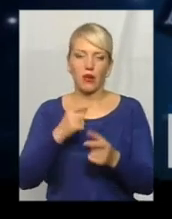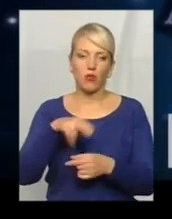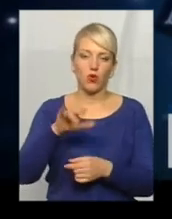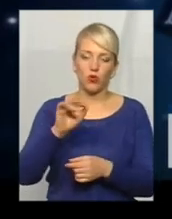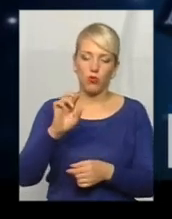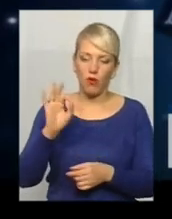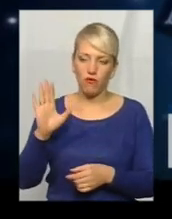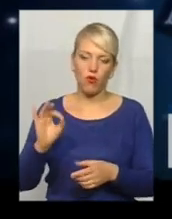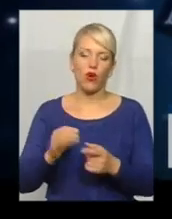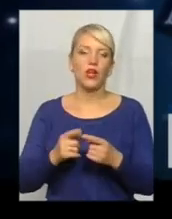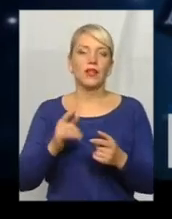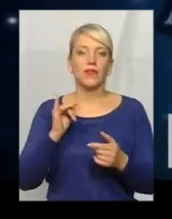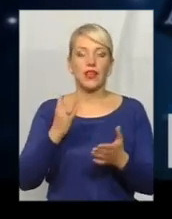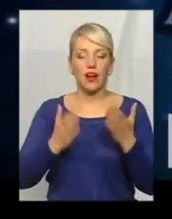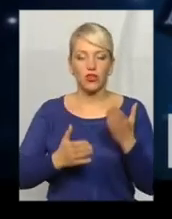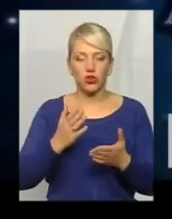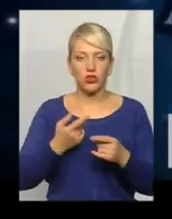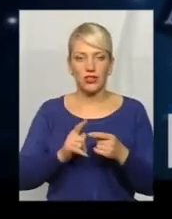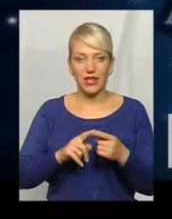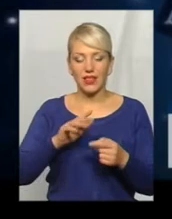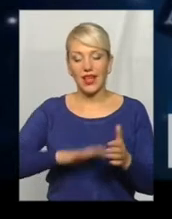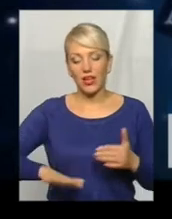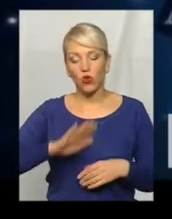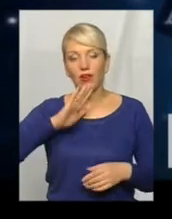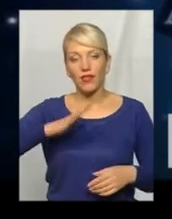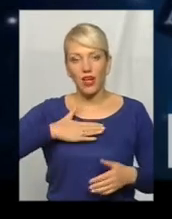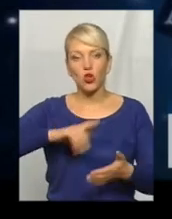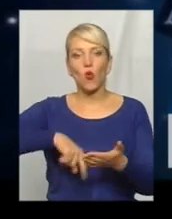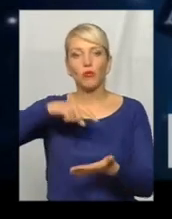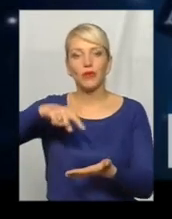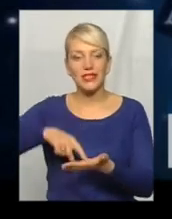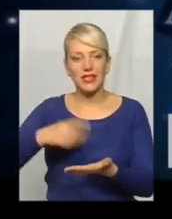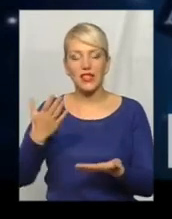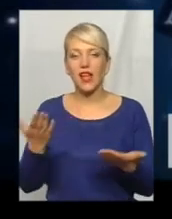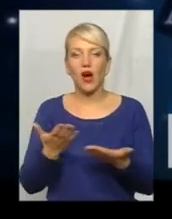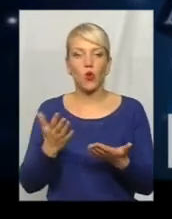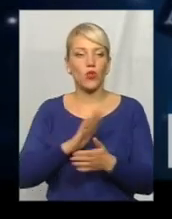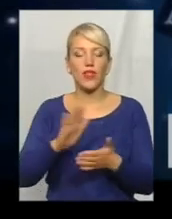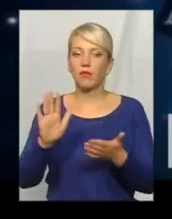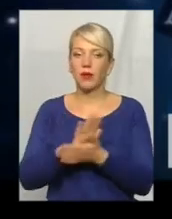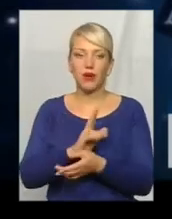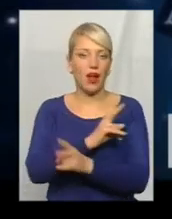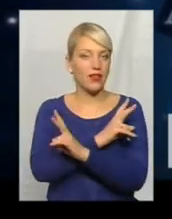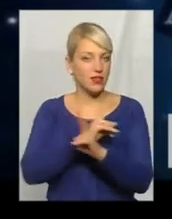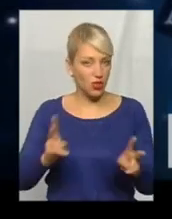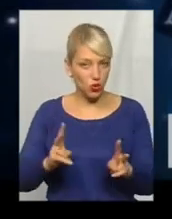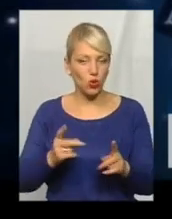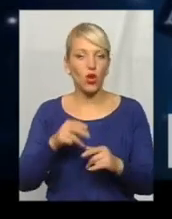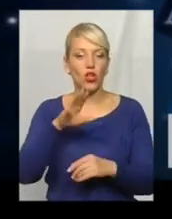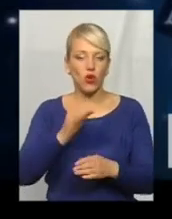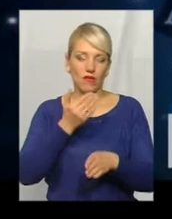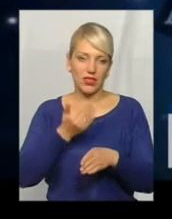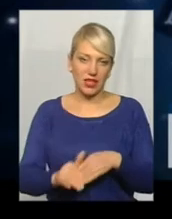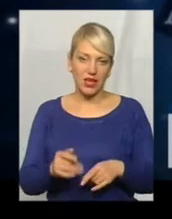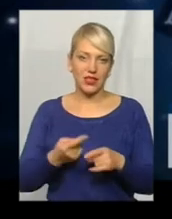центральна, різниці немає. Якщо це є територія нашого міста, яку не прибирає ніхто, значить, виділяються на